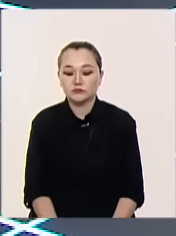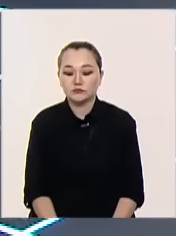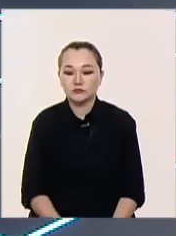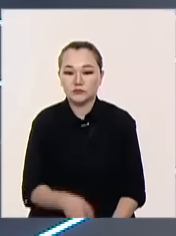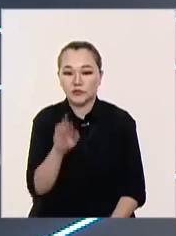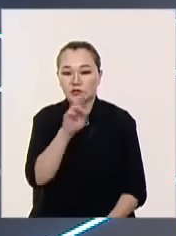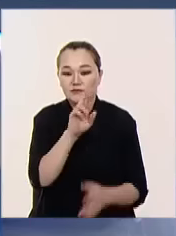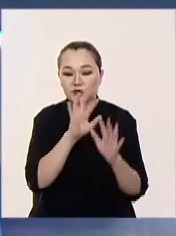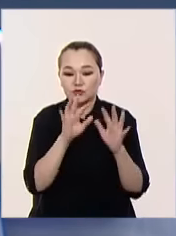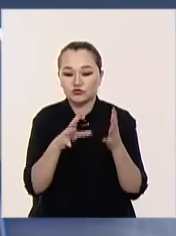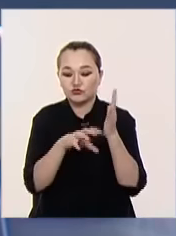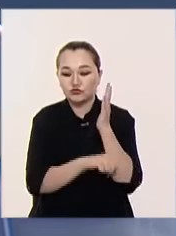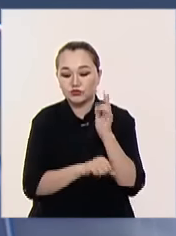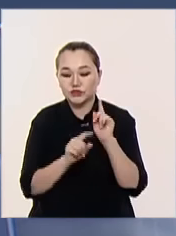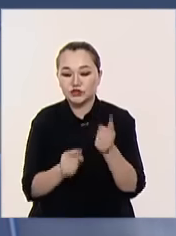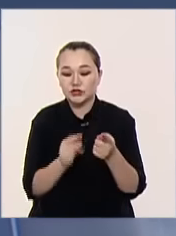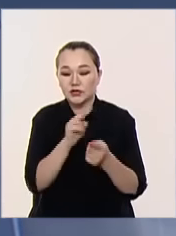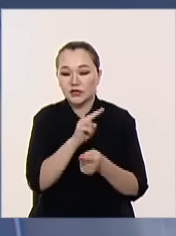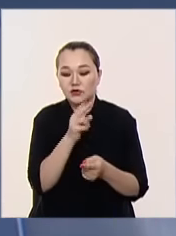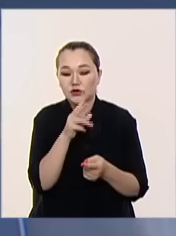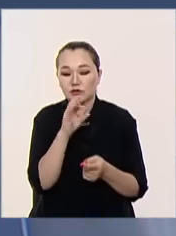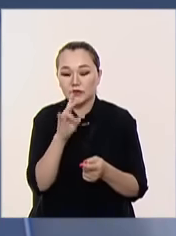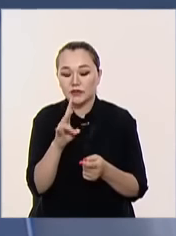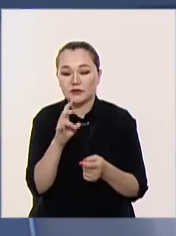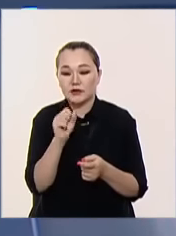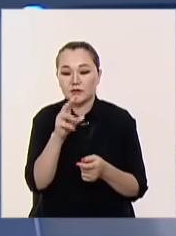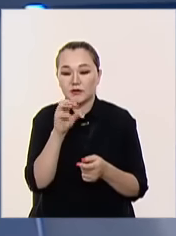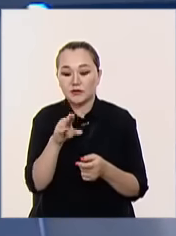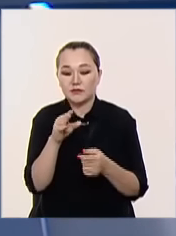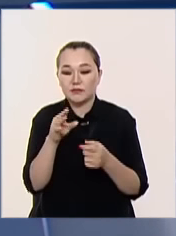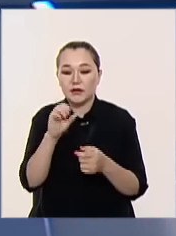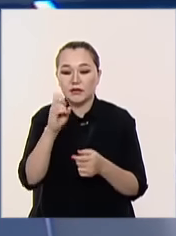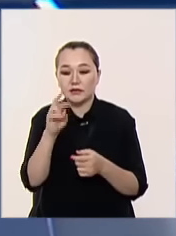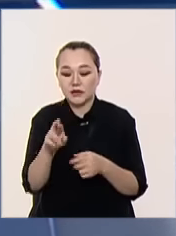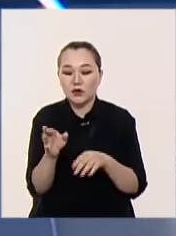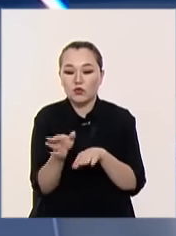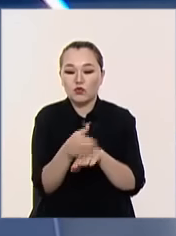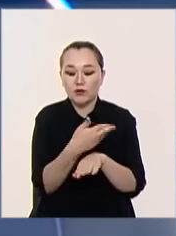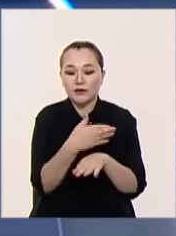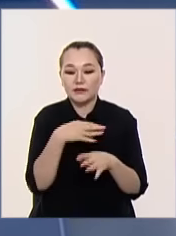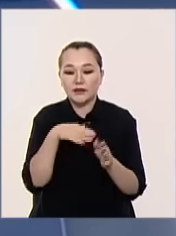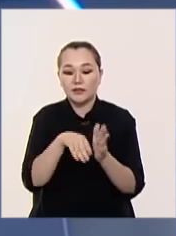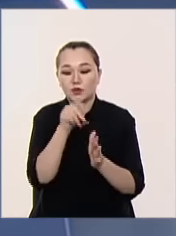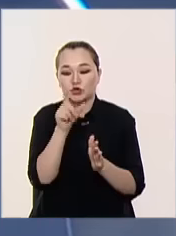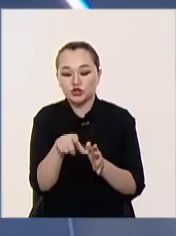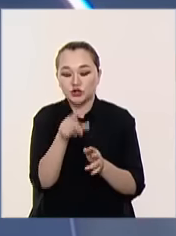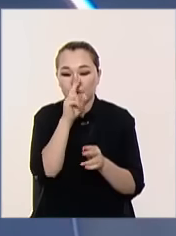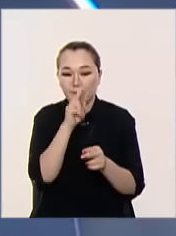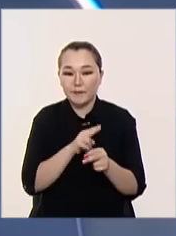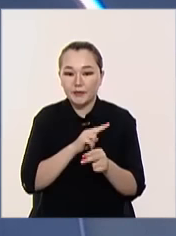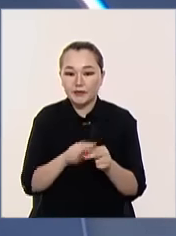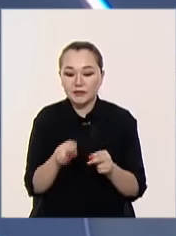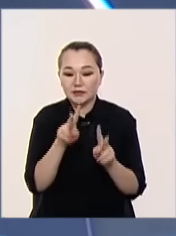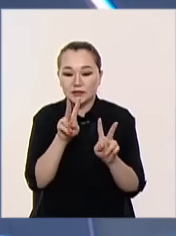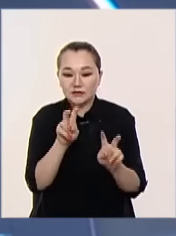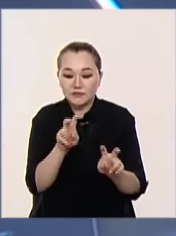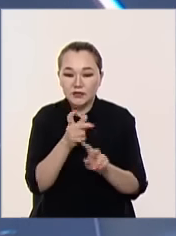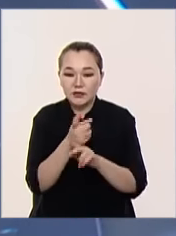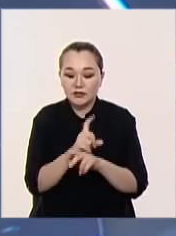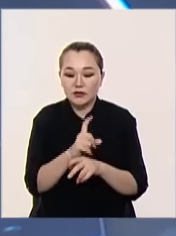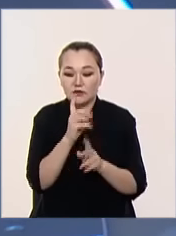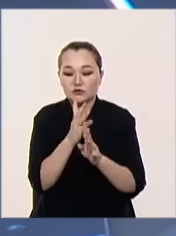Қаңтар оқиғасынан кейін қамауға алынған Қайрат Құдайберген Аманат партиясының құрамынан шығарылып, депутаттық мандатынан айырылды. Бұл туралы Алматы қаласы